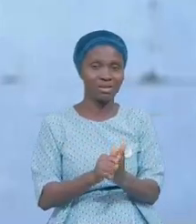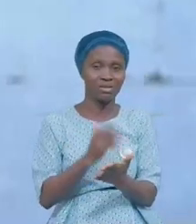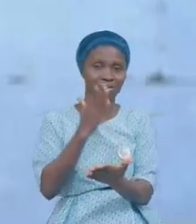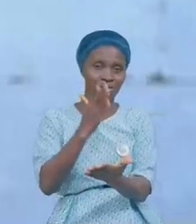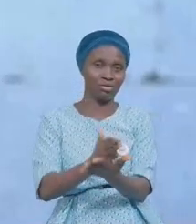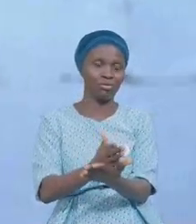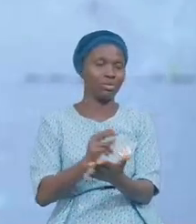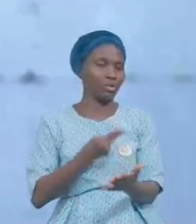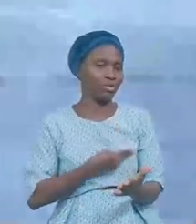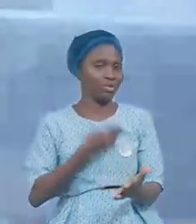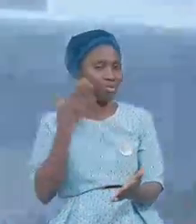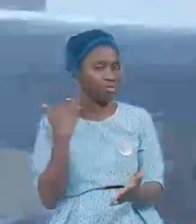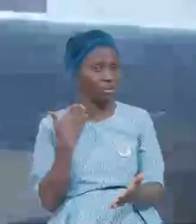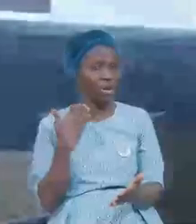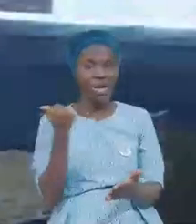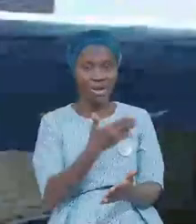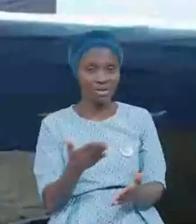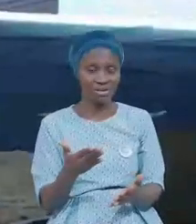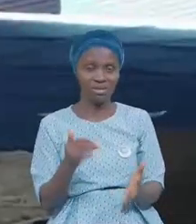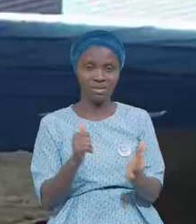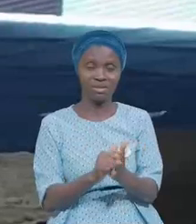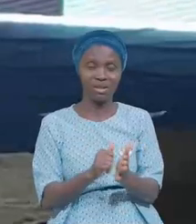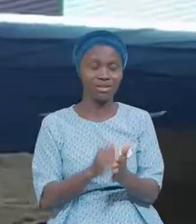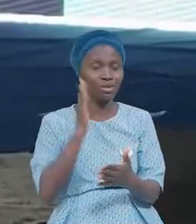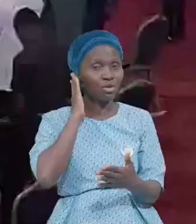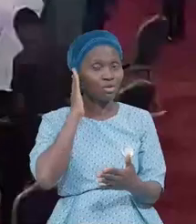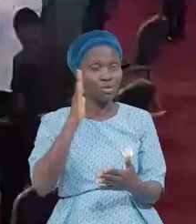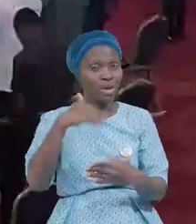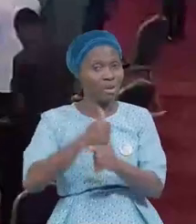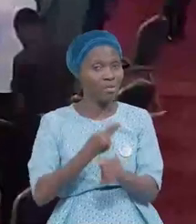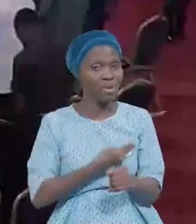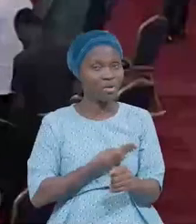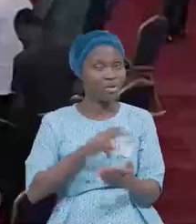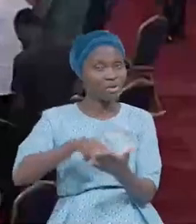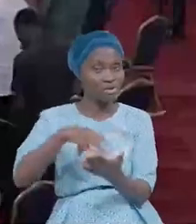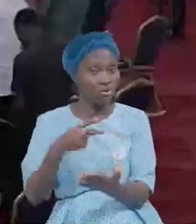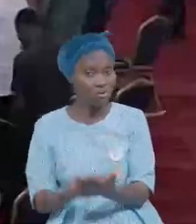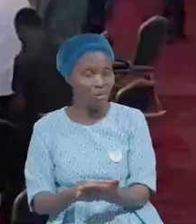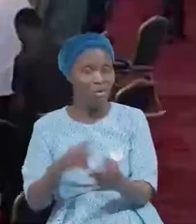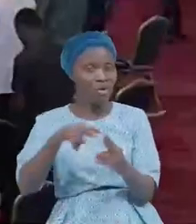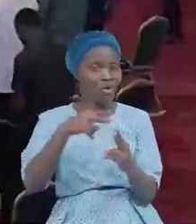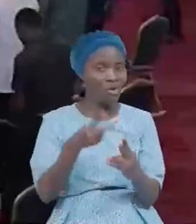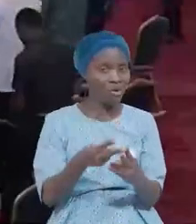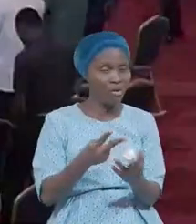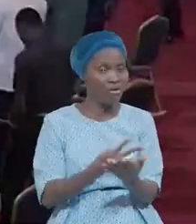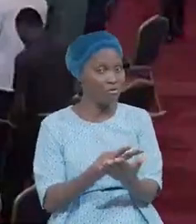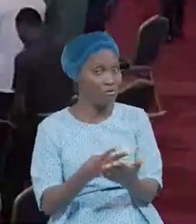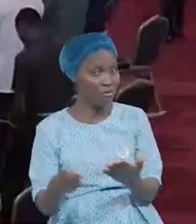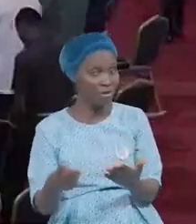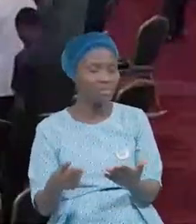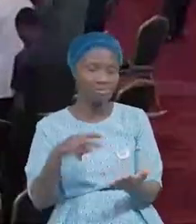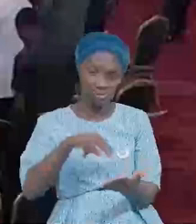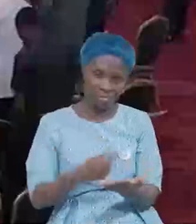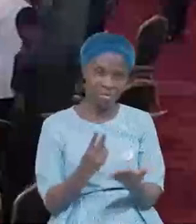empêche, tout ce qui va nous amener à tomber, à déchoir,